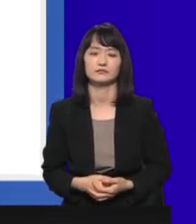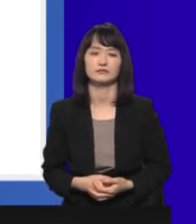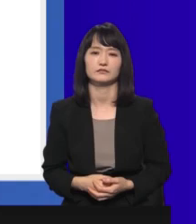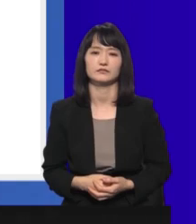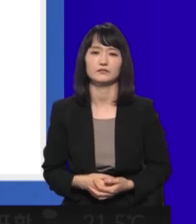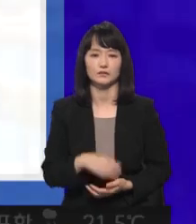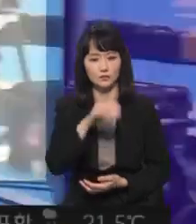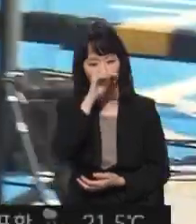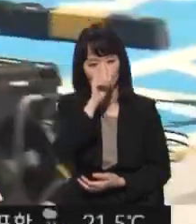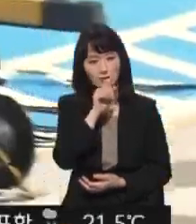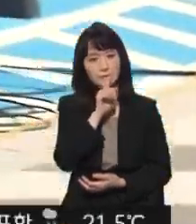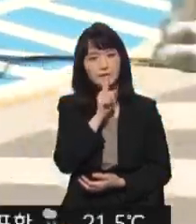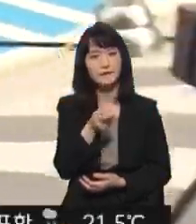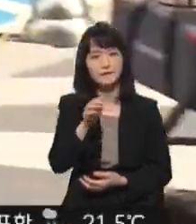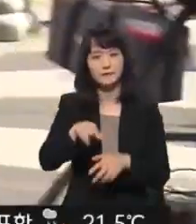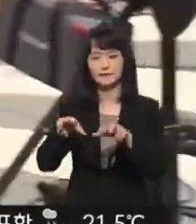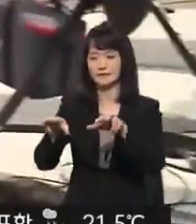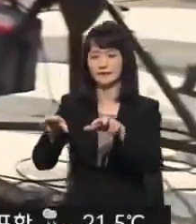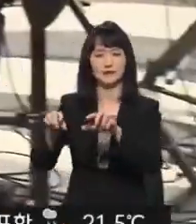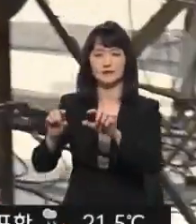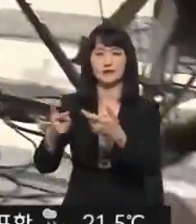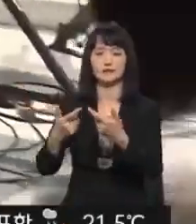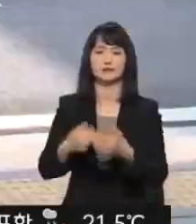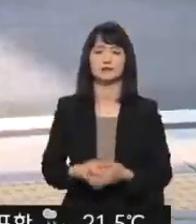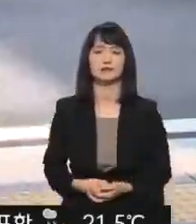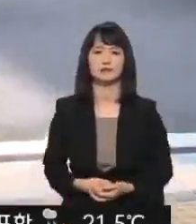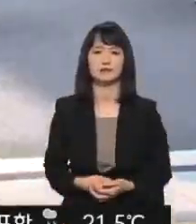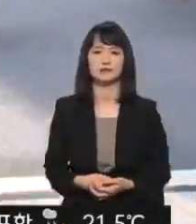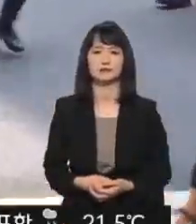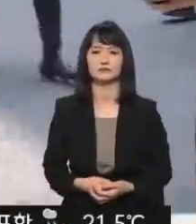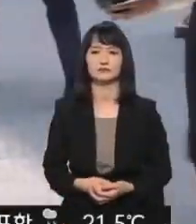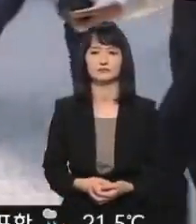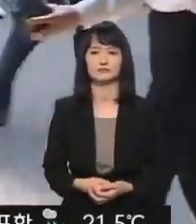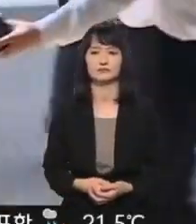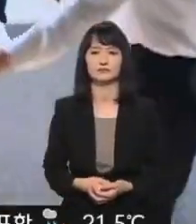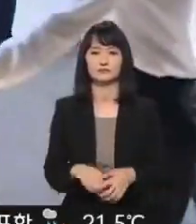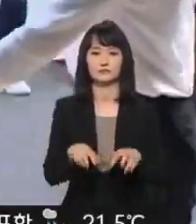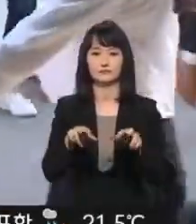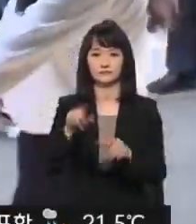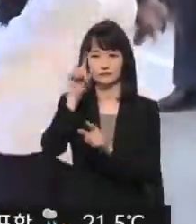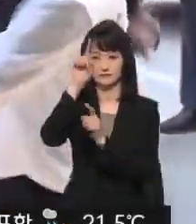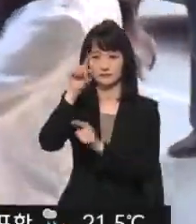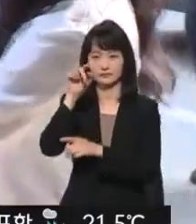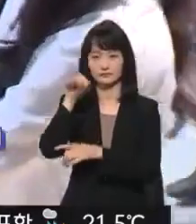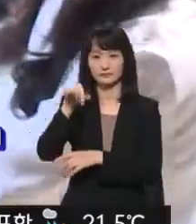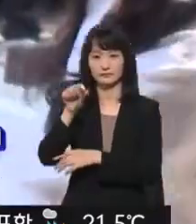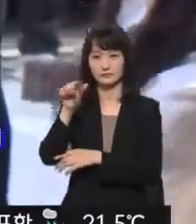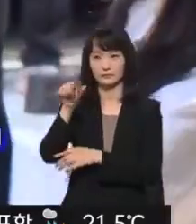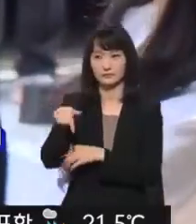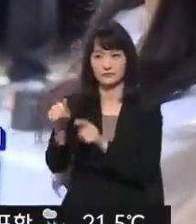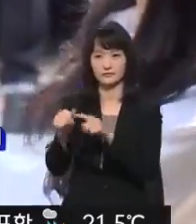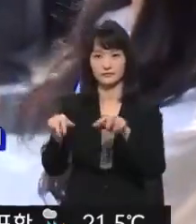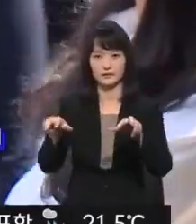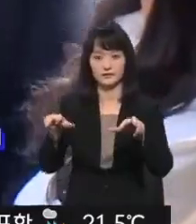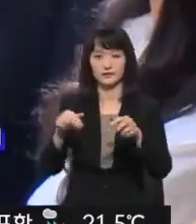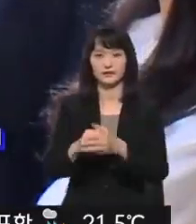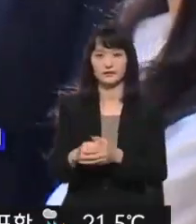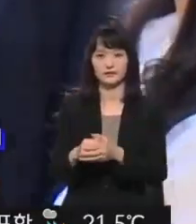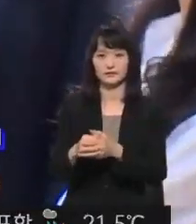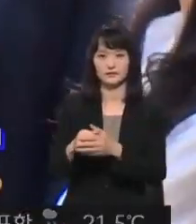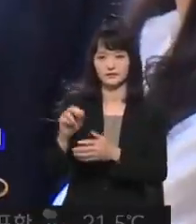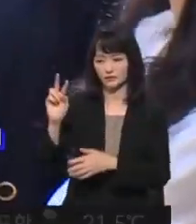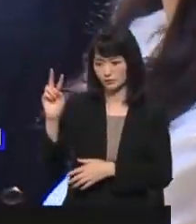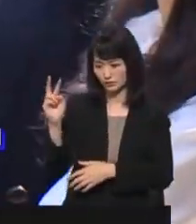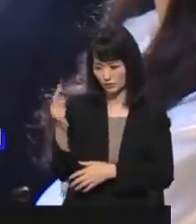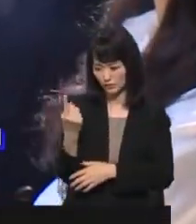없다 라고 했습니다 이전 대표 뭐 끝까지 가겠다는 입장으로 봐도 그렇죠 이제는 그 다리를 뭐 건너도 한참 건넜고 돌이키는 쉽지 않은